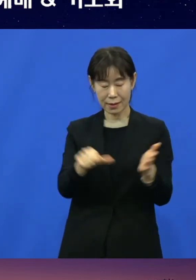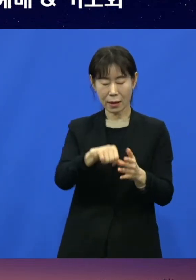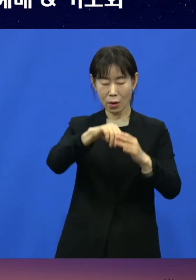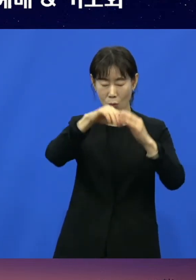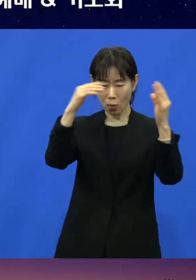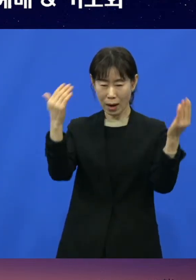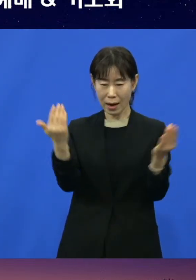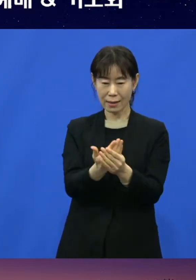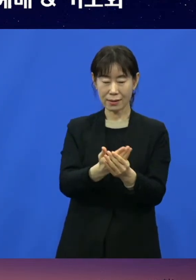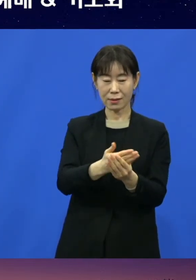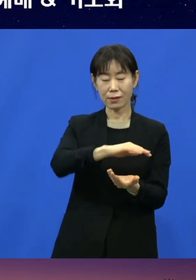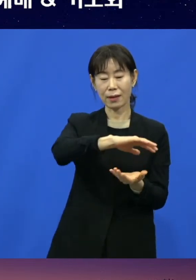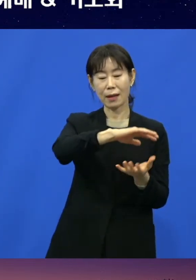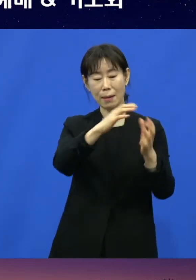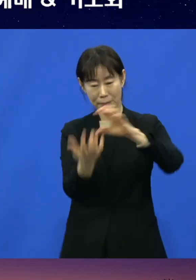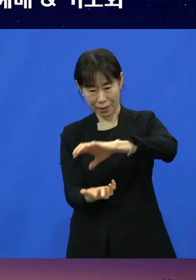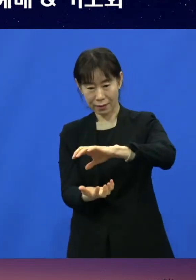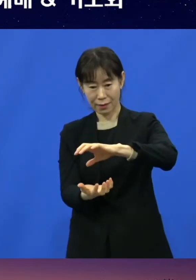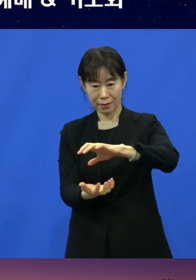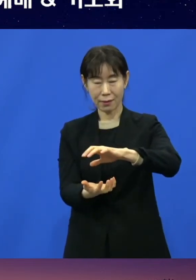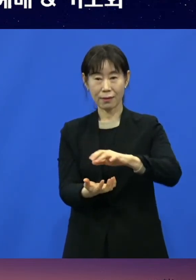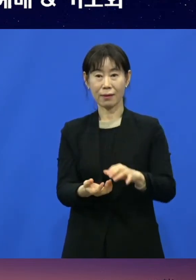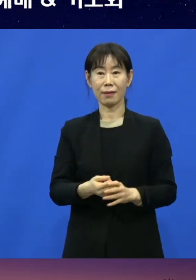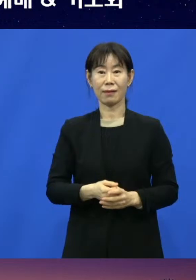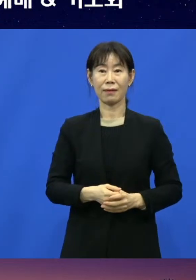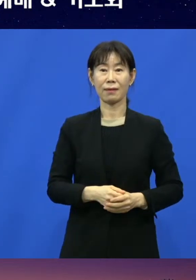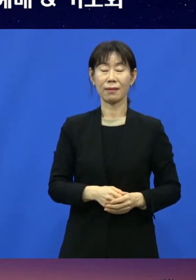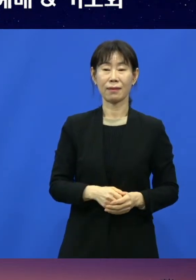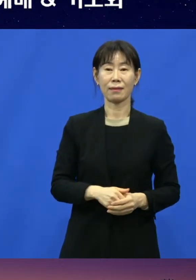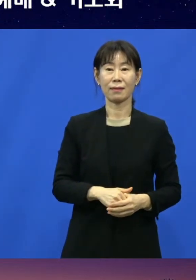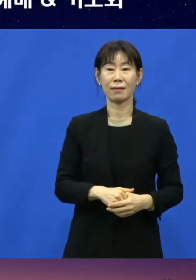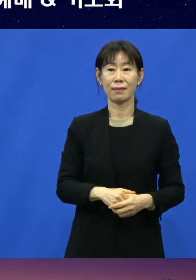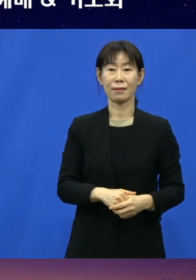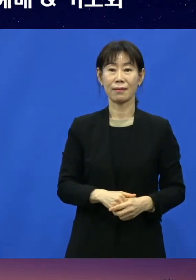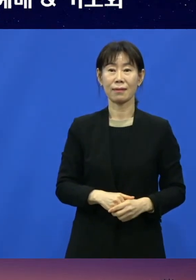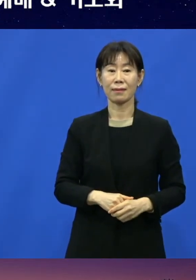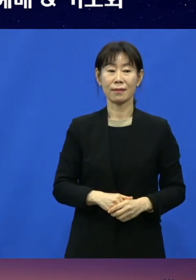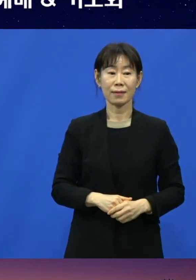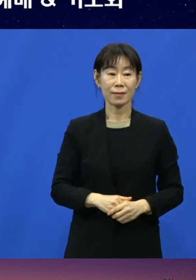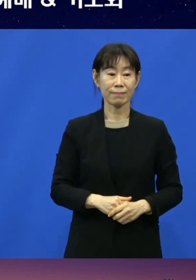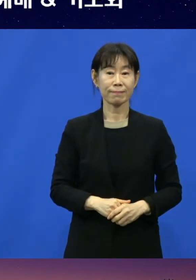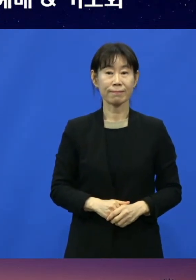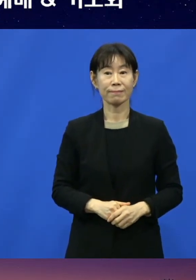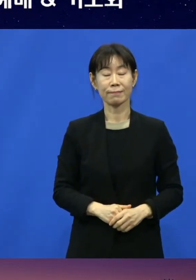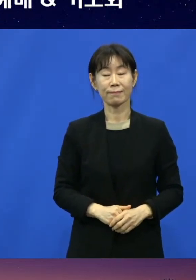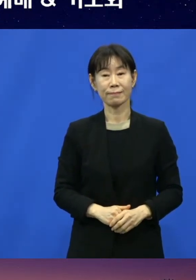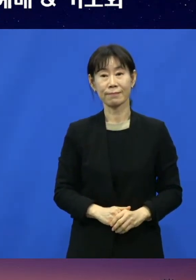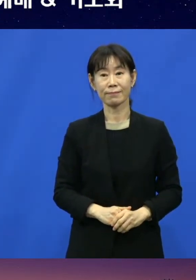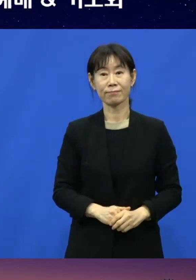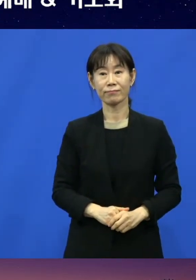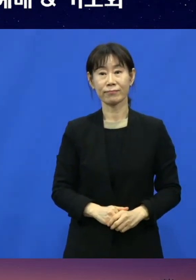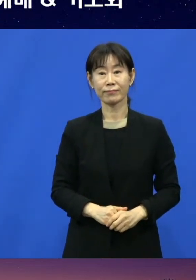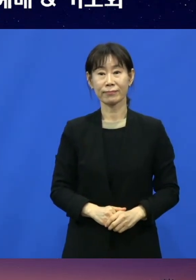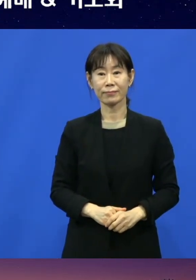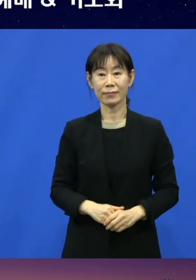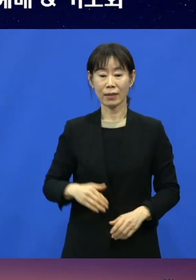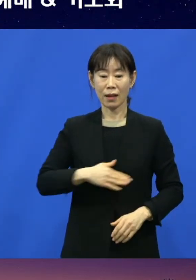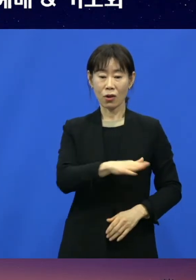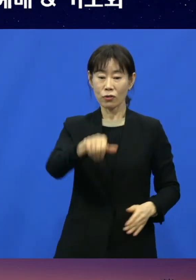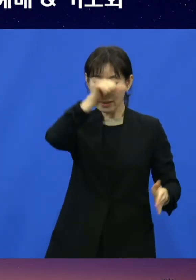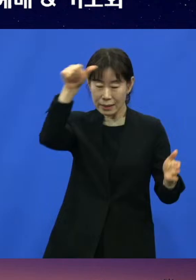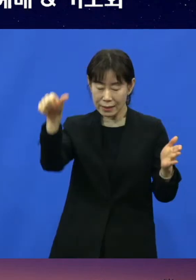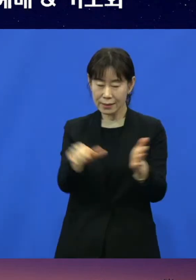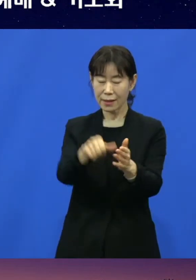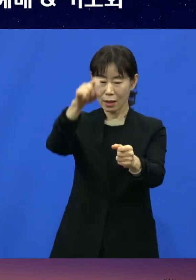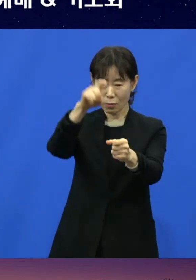그 부활보다 더 중요한 가치, 그 목적을 발견했기 때문에 그렇다는 거예요. 여러분, 우리의 인생의 목적을 발견하는